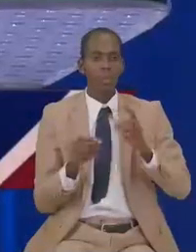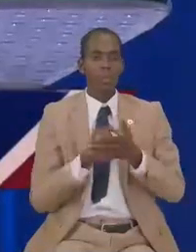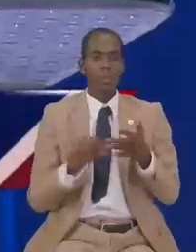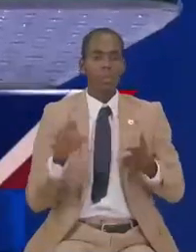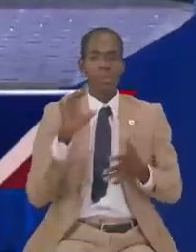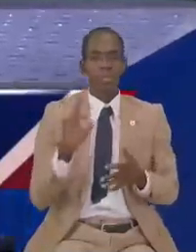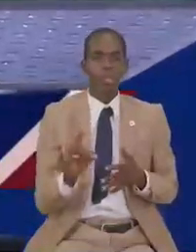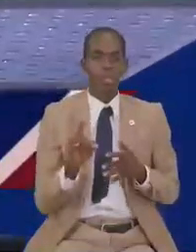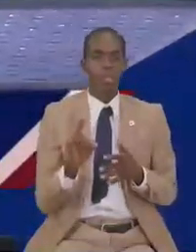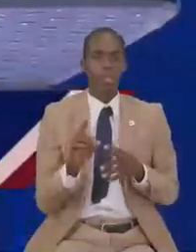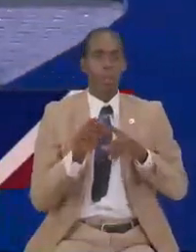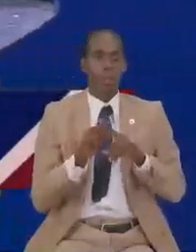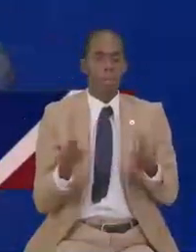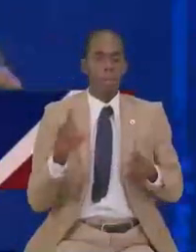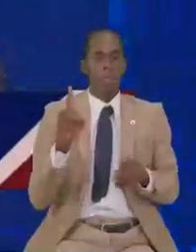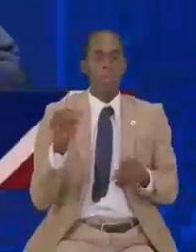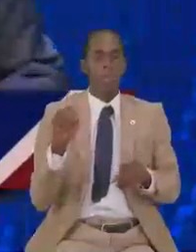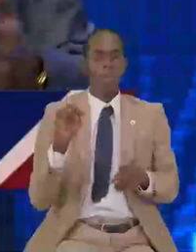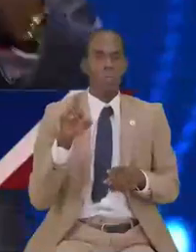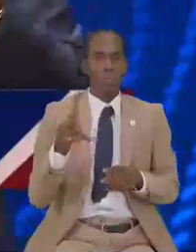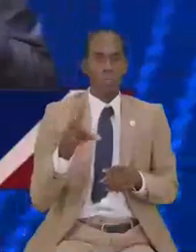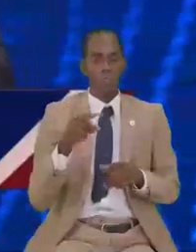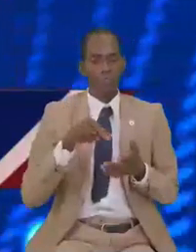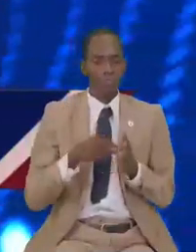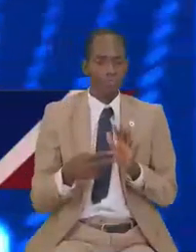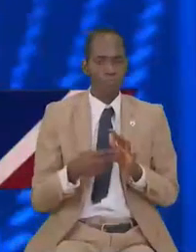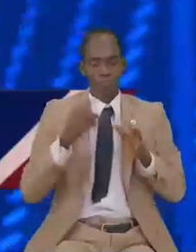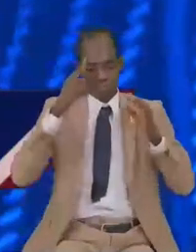1. Daniel 1. Nous lisons le verset 8.